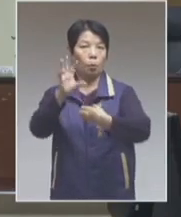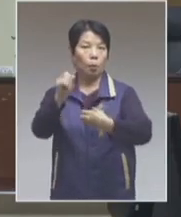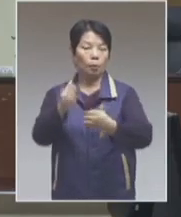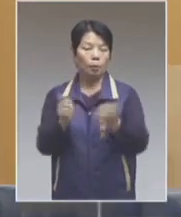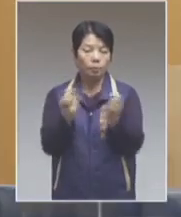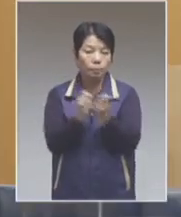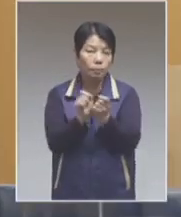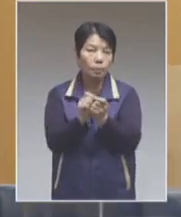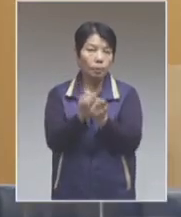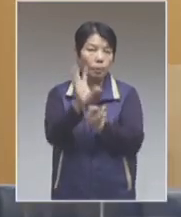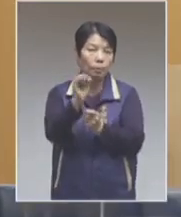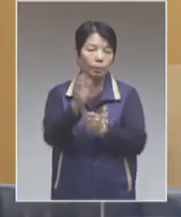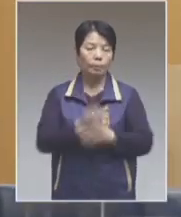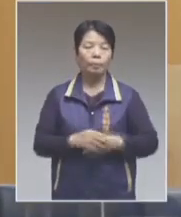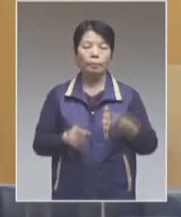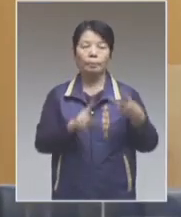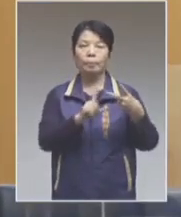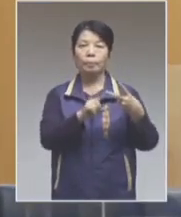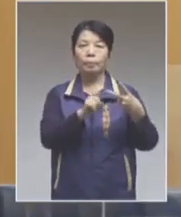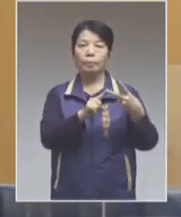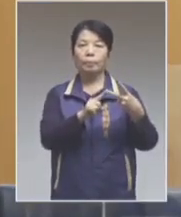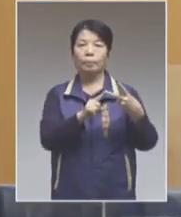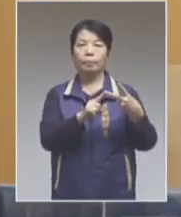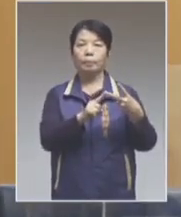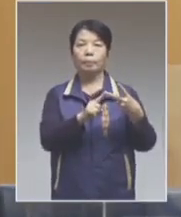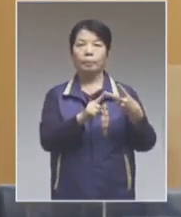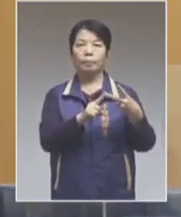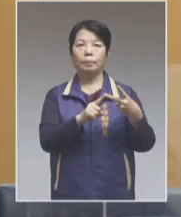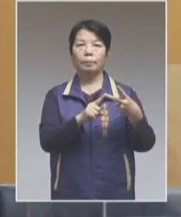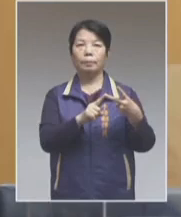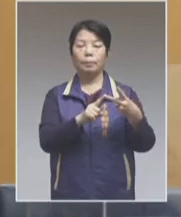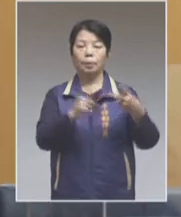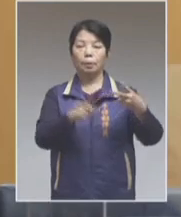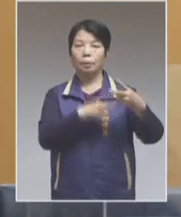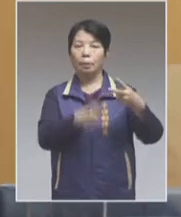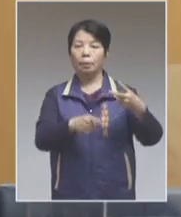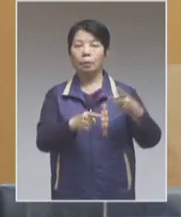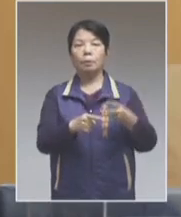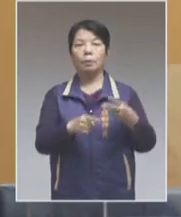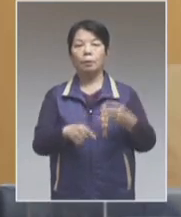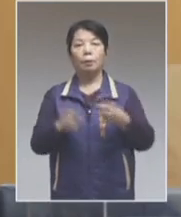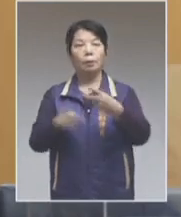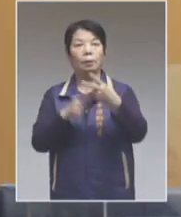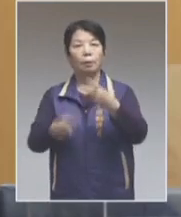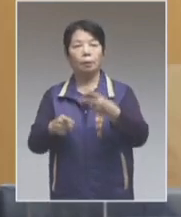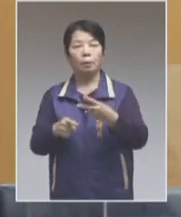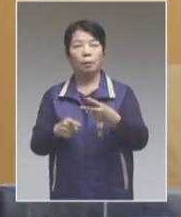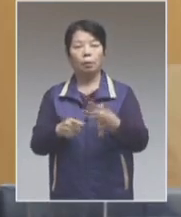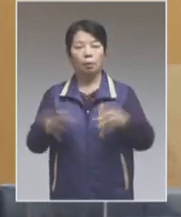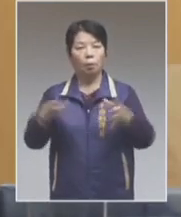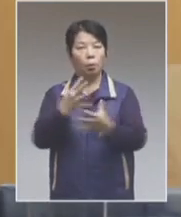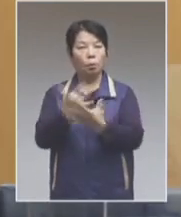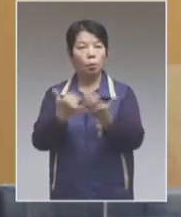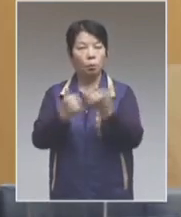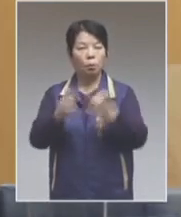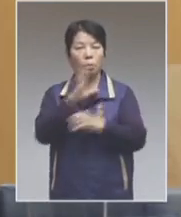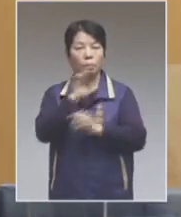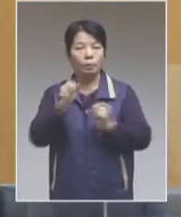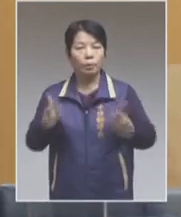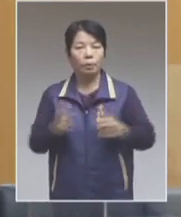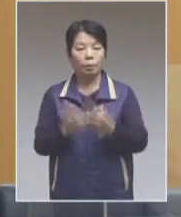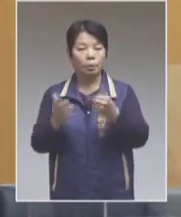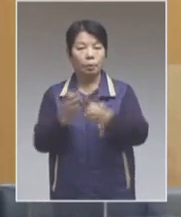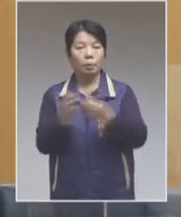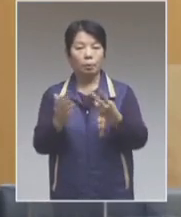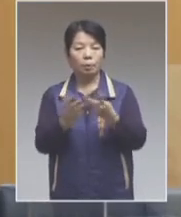二案，好，第二个问题，那个两位学童是否为双胞胎同时确诊，虽然